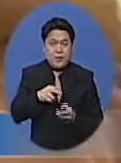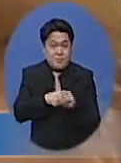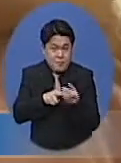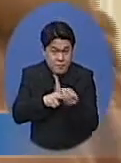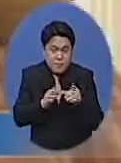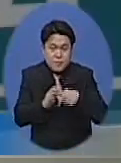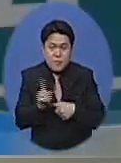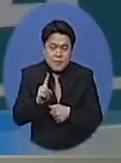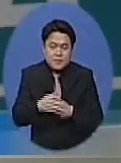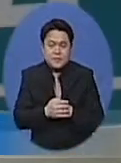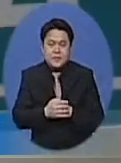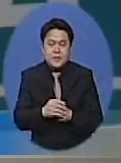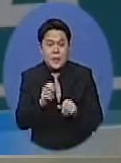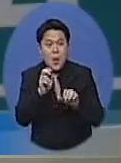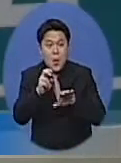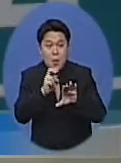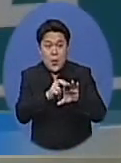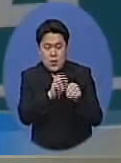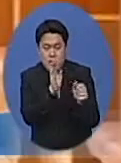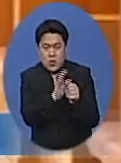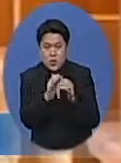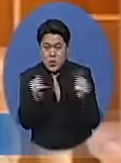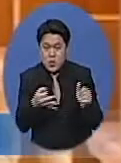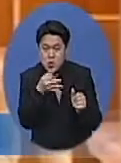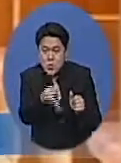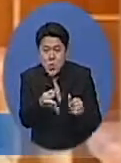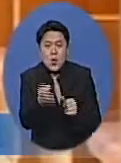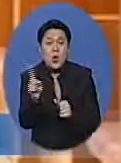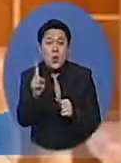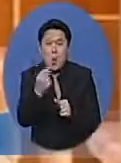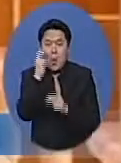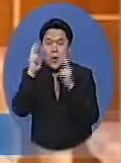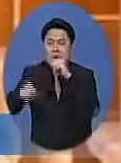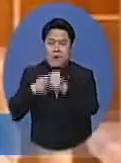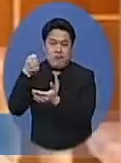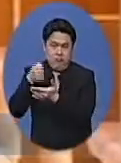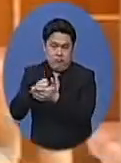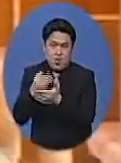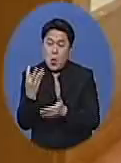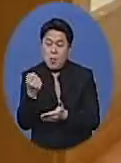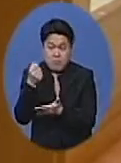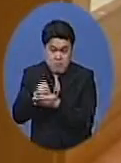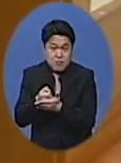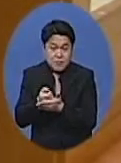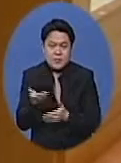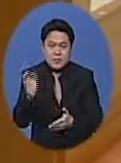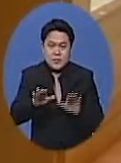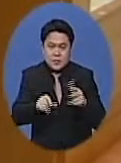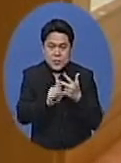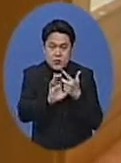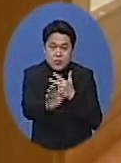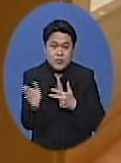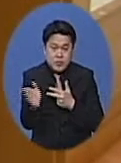판매하면서 장기간병연금 지급 대상을 보험사가 정한 임의 기준을 적용해왔습니다. 그러나 올해